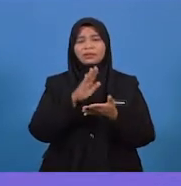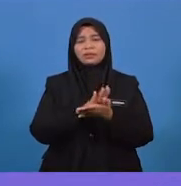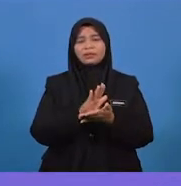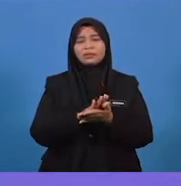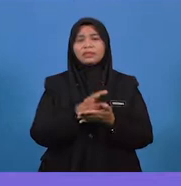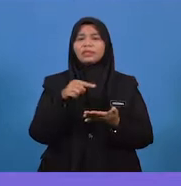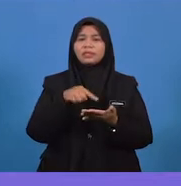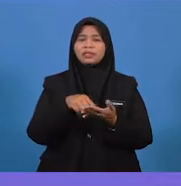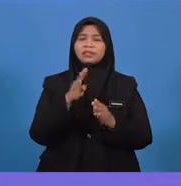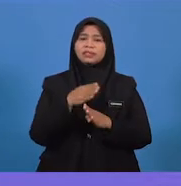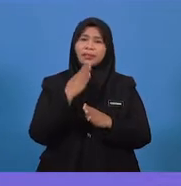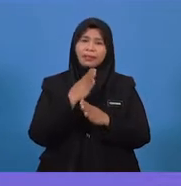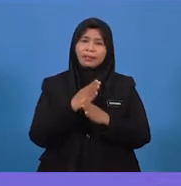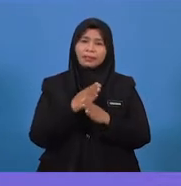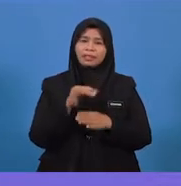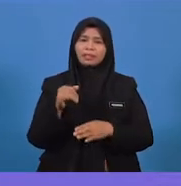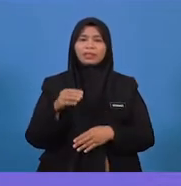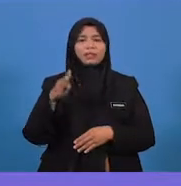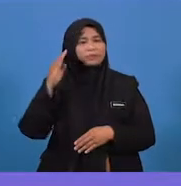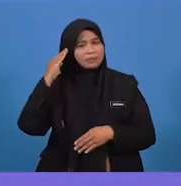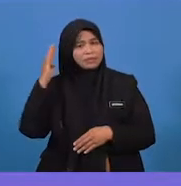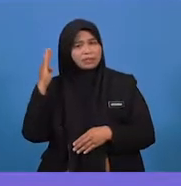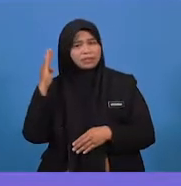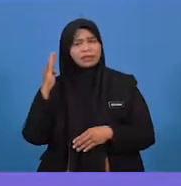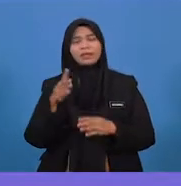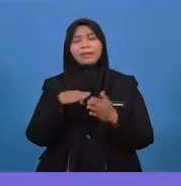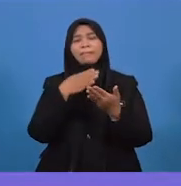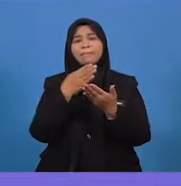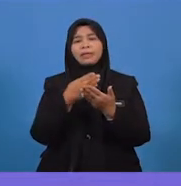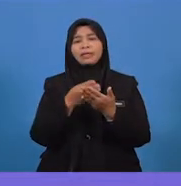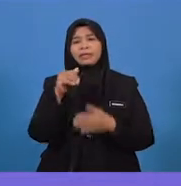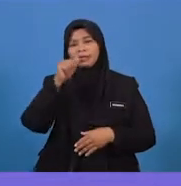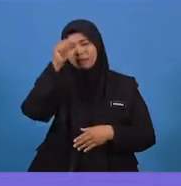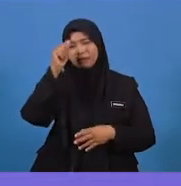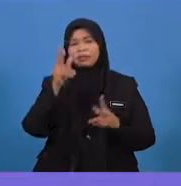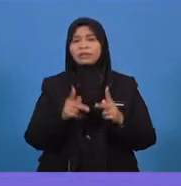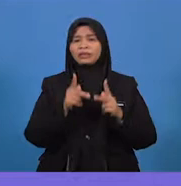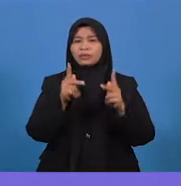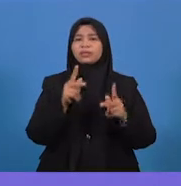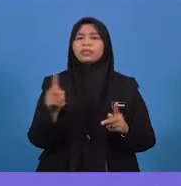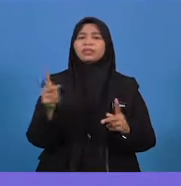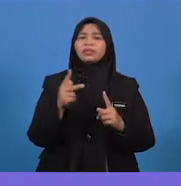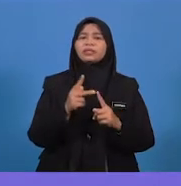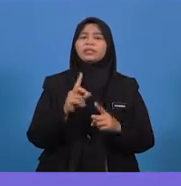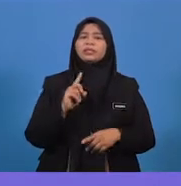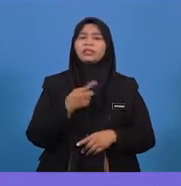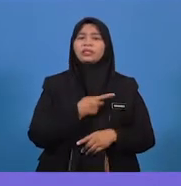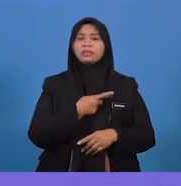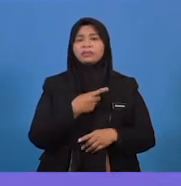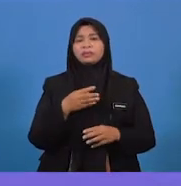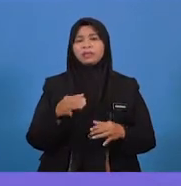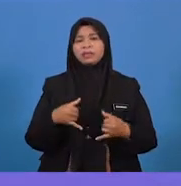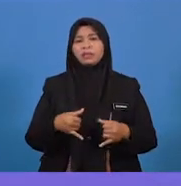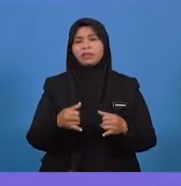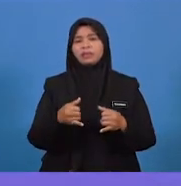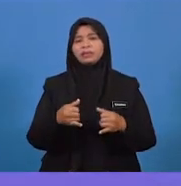Ini sebenarnya adalah bisikan-bisikan kebaikan yang Allah kurniakan kepada kita melalui